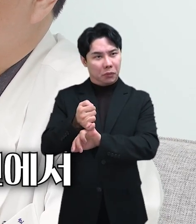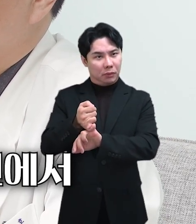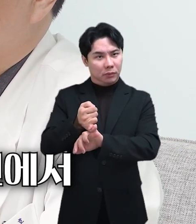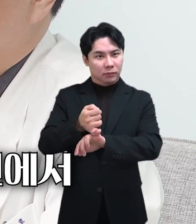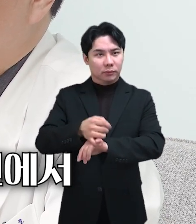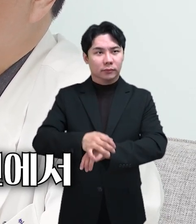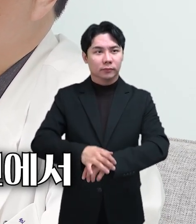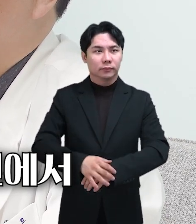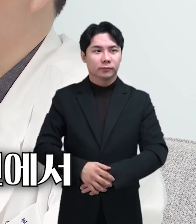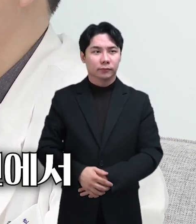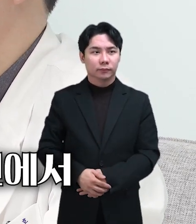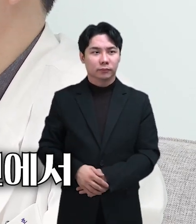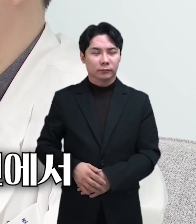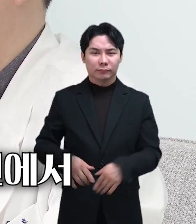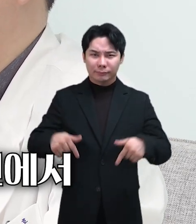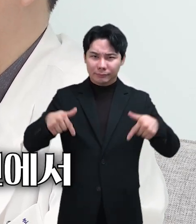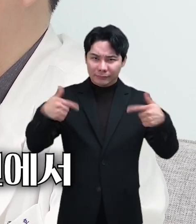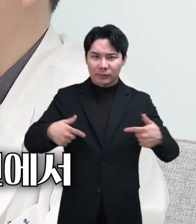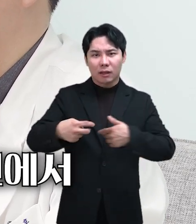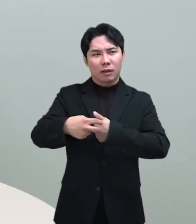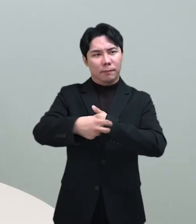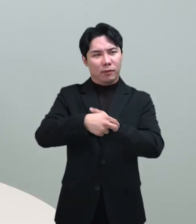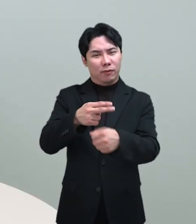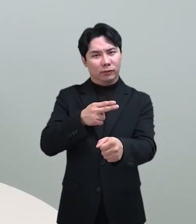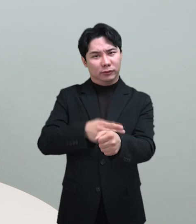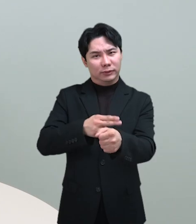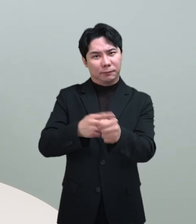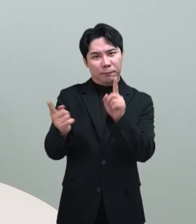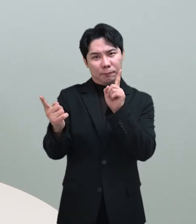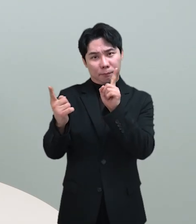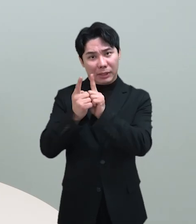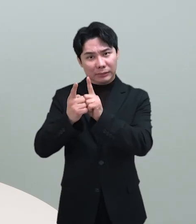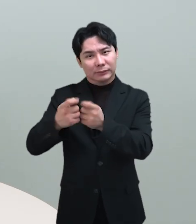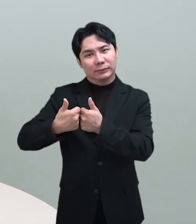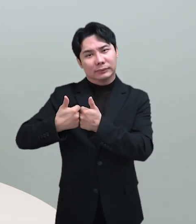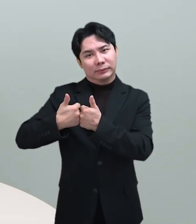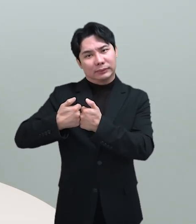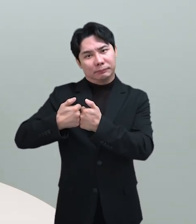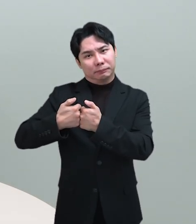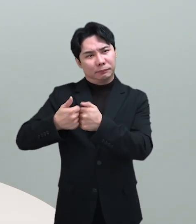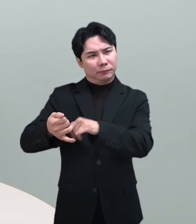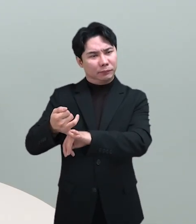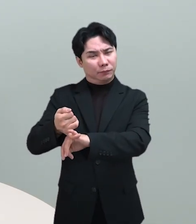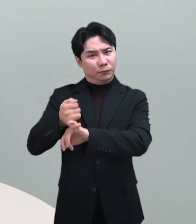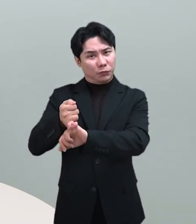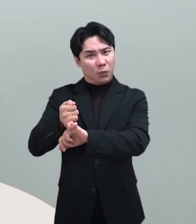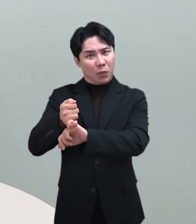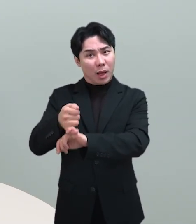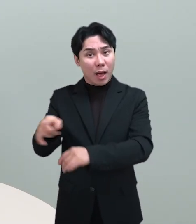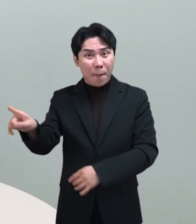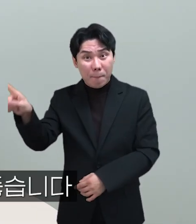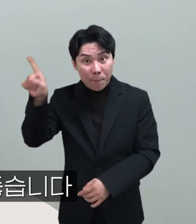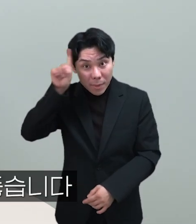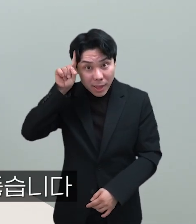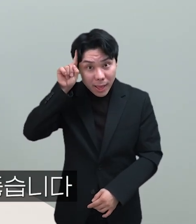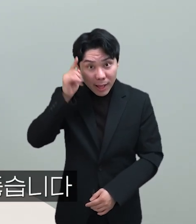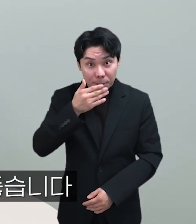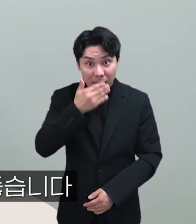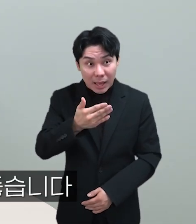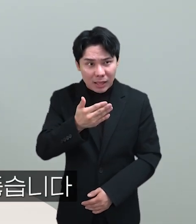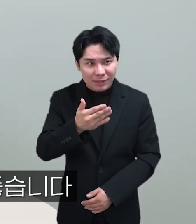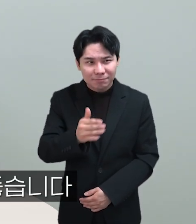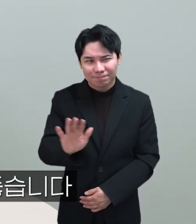따라갈 수 있는 정도만 하는 것이 중요합니다. 이런 것들을 스스로 점검을 하고 또 의사가 운동을 해도 무리가